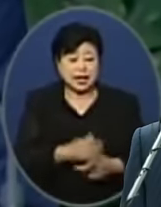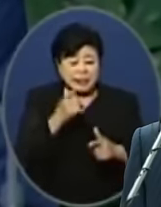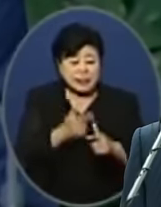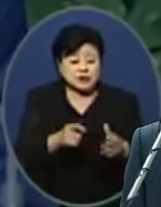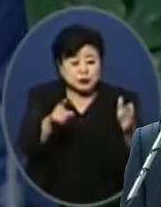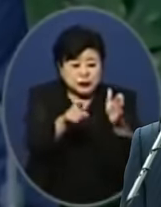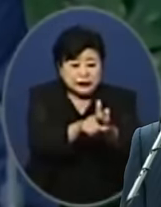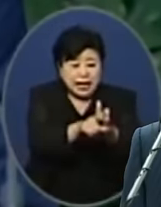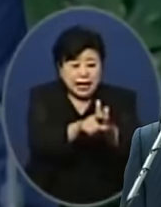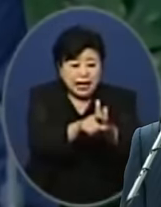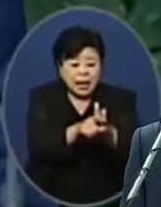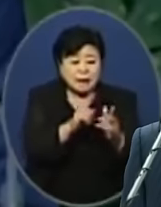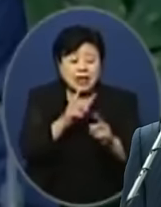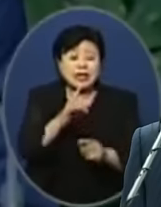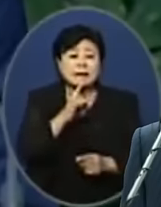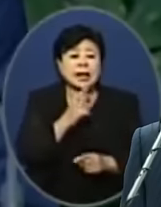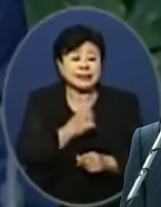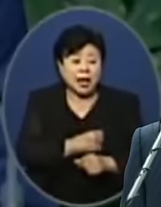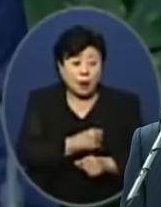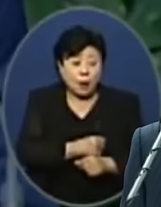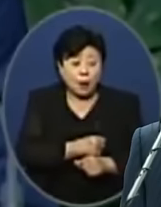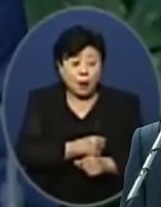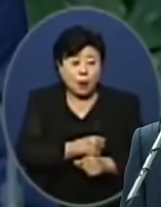예수 믿는다고 말만 하고